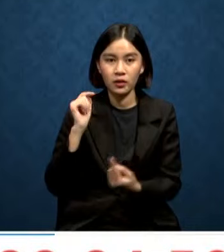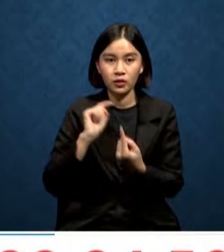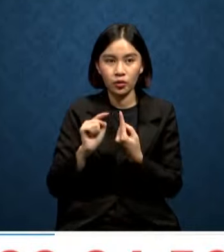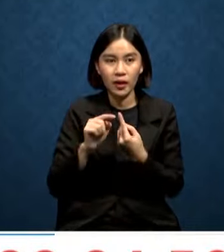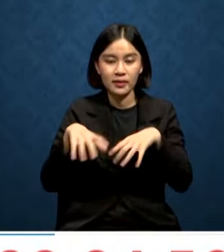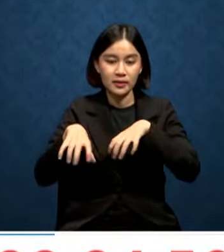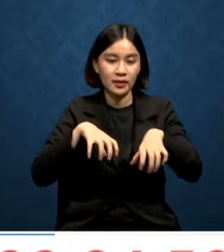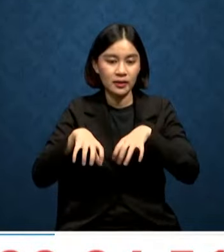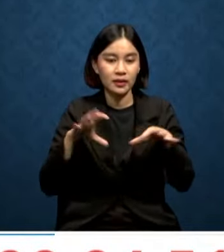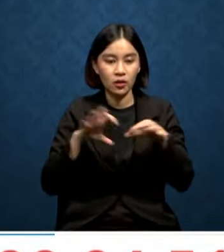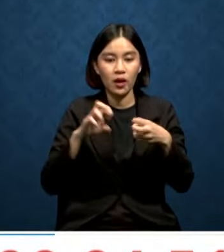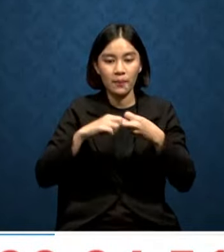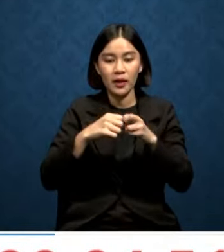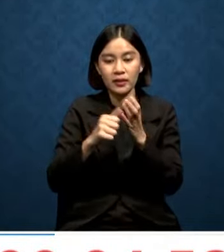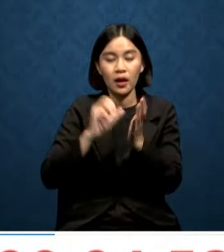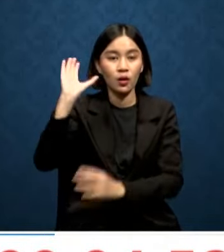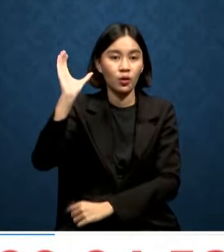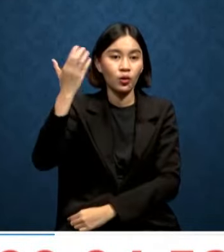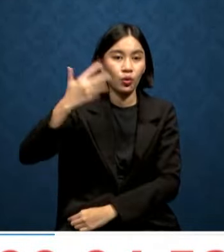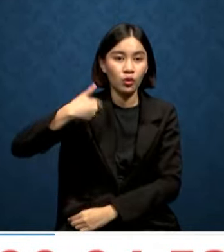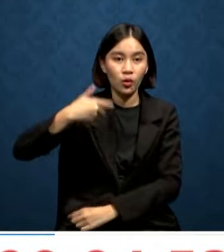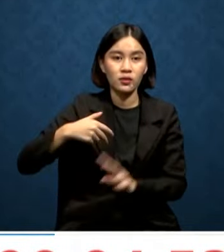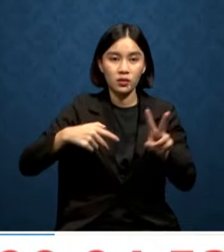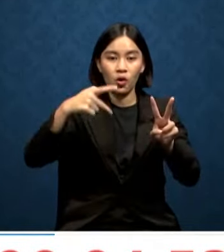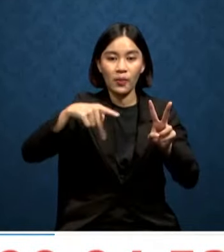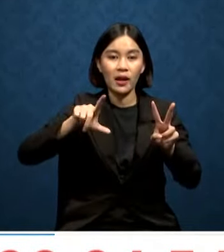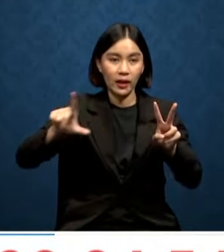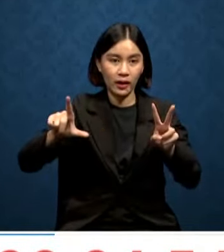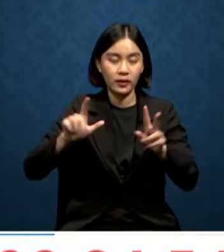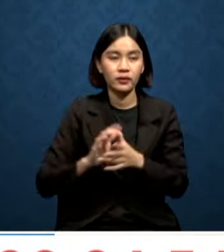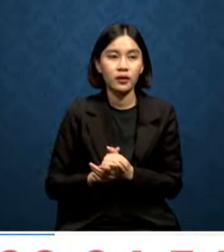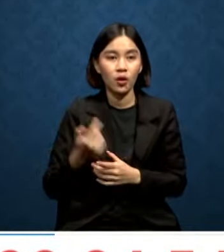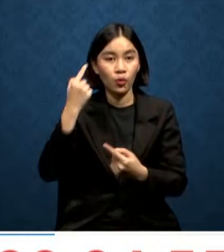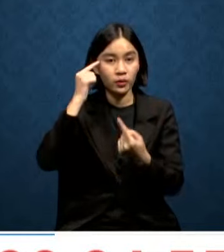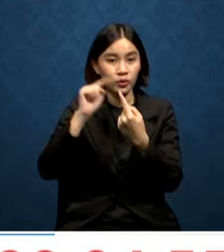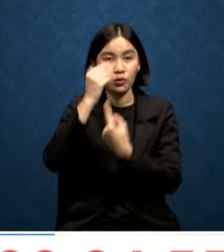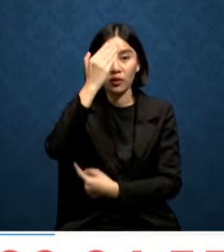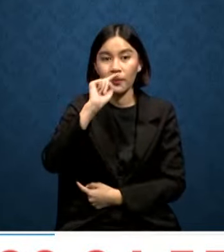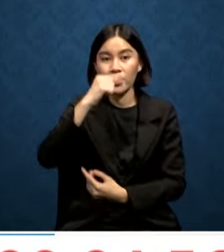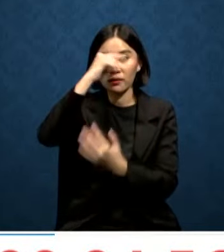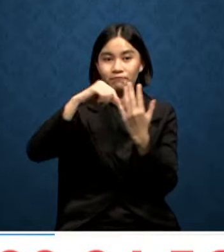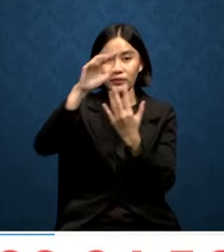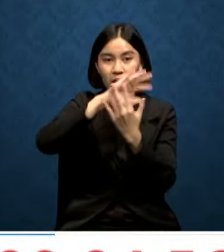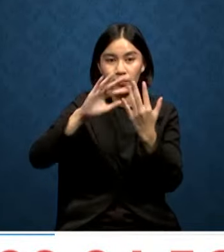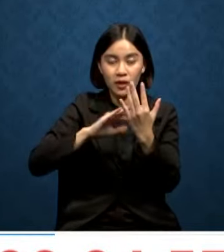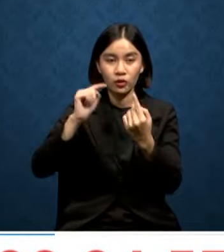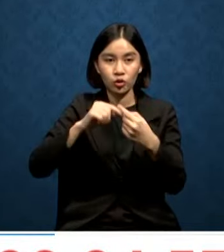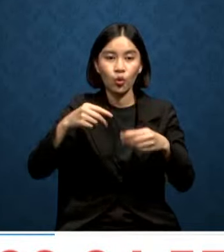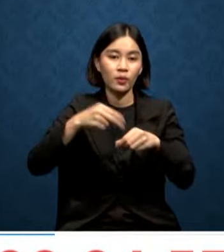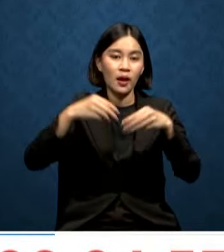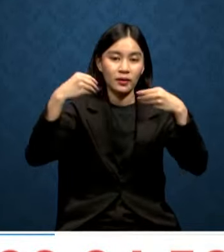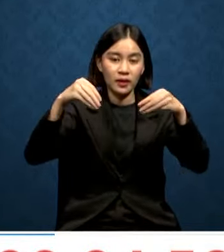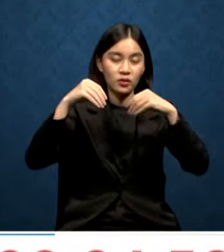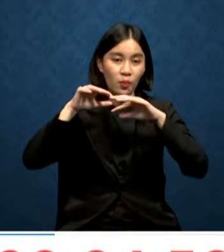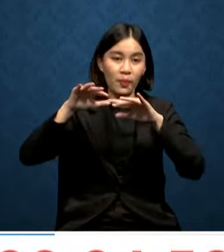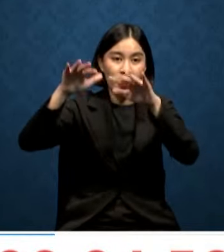ของการจัดสรรในเรื่องของแก้ไขปัญหาภาวะโลกร้อนเนี่ย 2,000 ล้านบาทเศษนะครับมีวัตถุประสงค์เพื่อให้ประเทศเนี่ยสามารถลดการปล่อยก๊าซเรือนกระจก